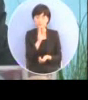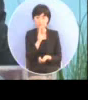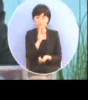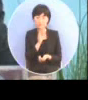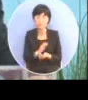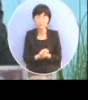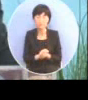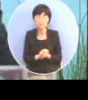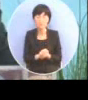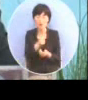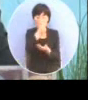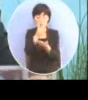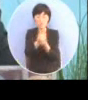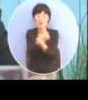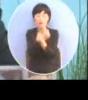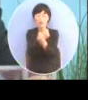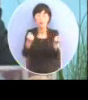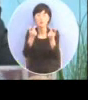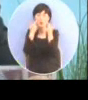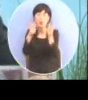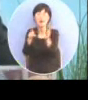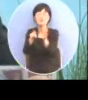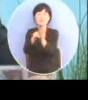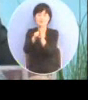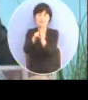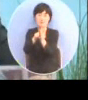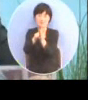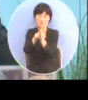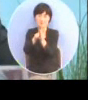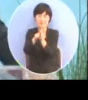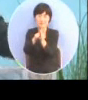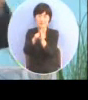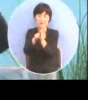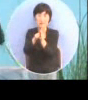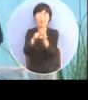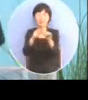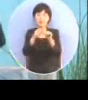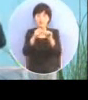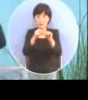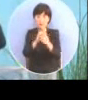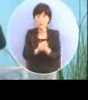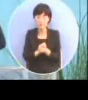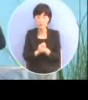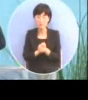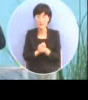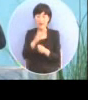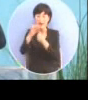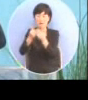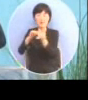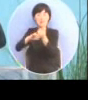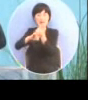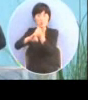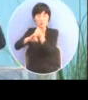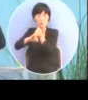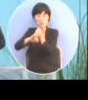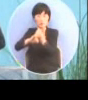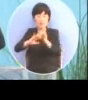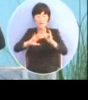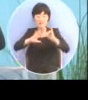Tất cả rủa xả. À, Chúa sẽ tha tội cho chúng ta, tin chắc được tha tội. Là gì nữa? Và có một điều mà Chúa hứa nhiều